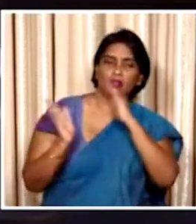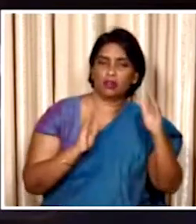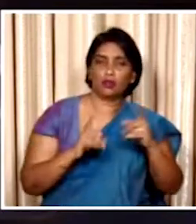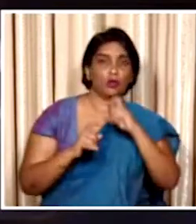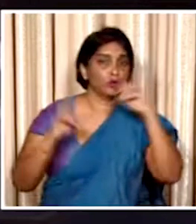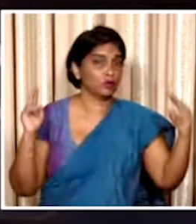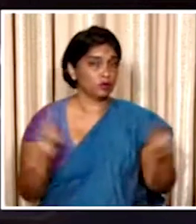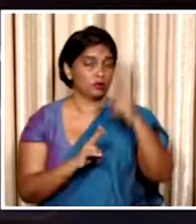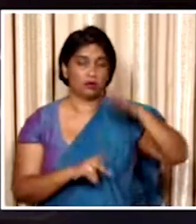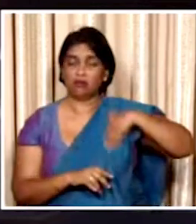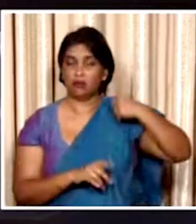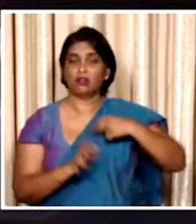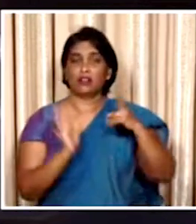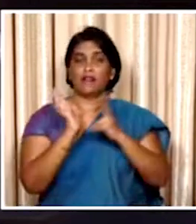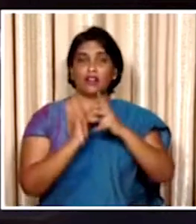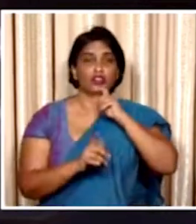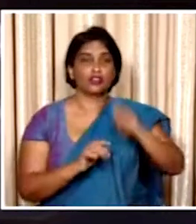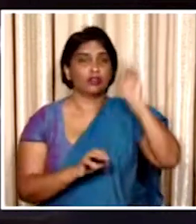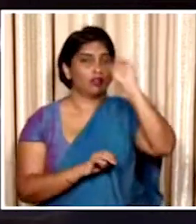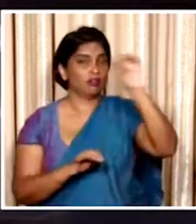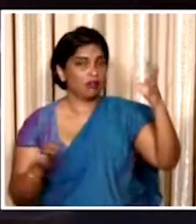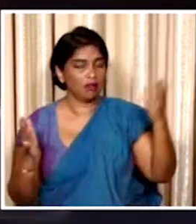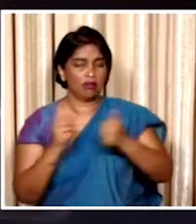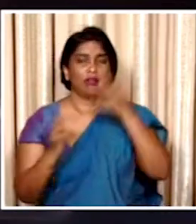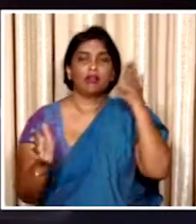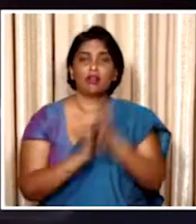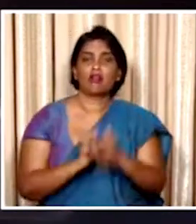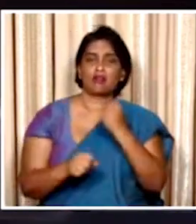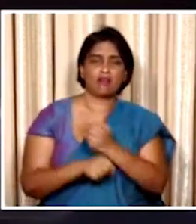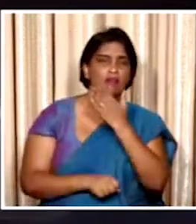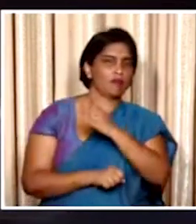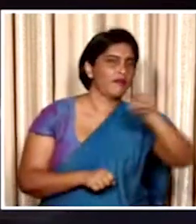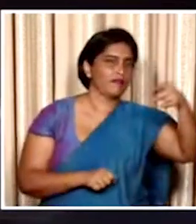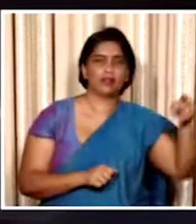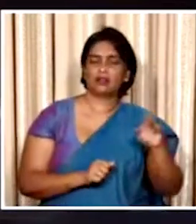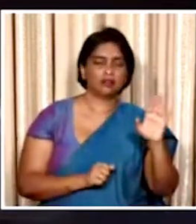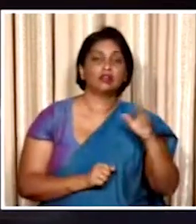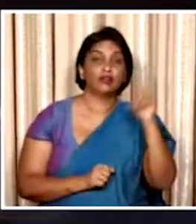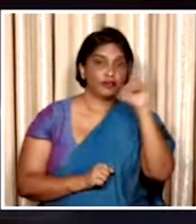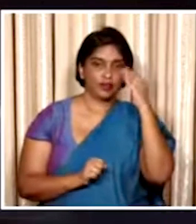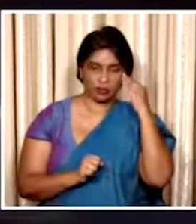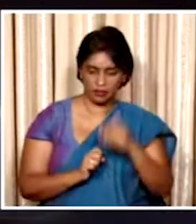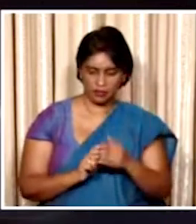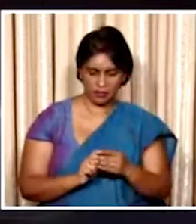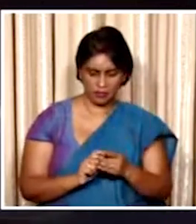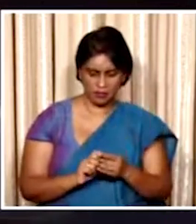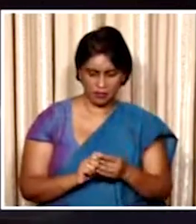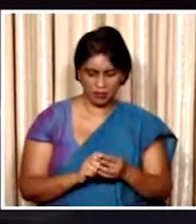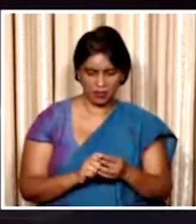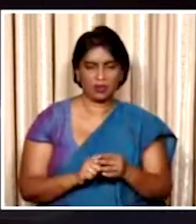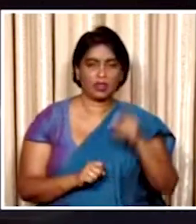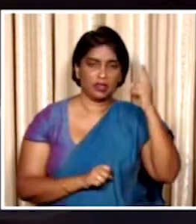උපරිම අධිකරණවල මේ පුරප්පාඩු නොපිරවීමේ වැරද්ද තියෙන ආණ්ඩුවට මිසක් වෙන කාටවත් නෙමෙයි ඒක පළවෙනි කාරණාව දෙවෙනි